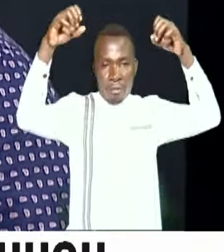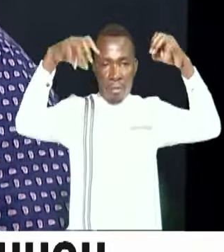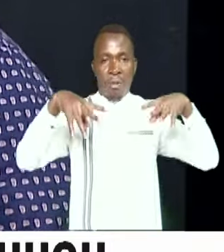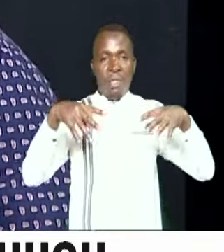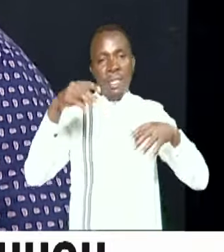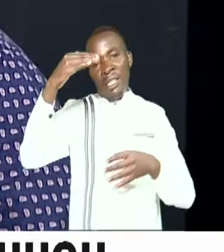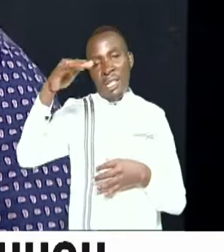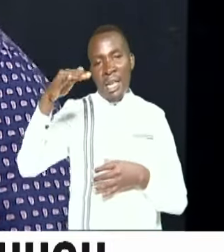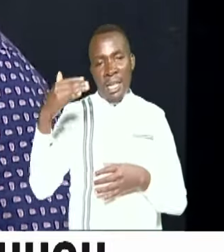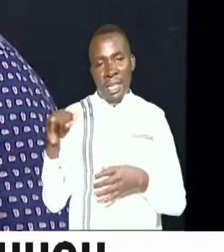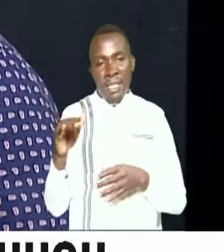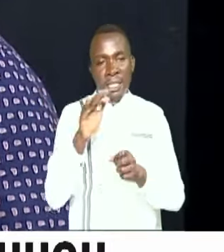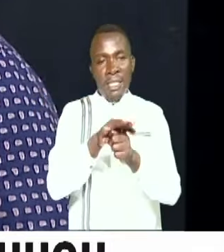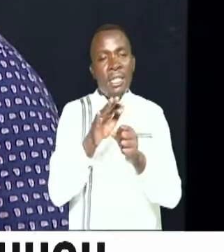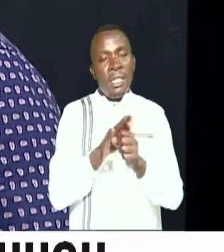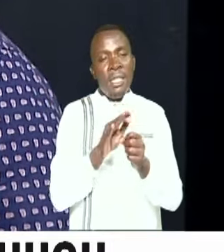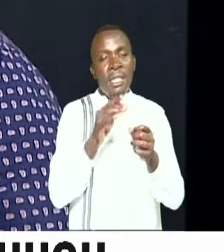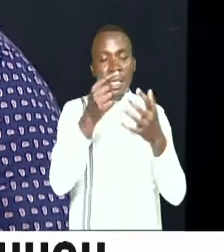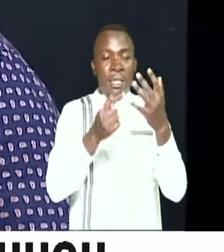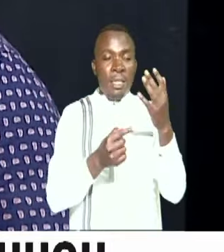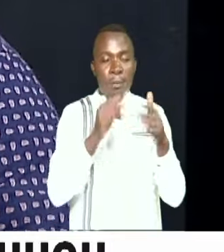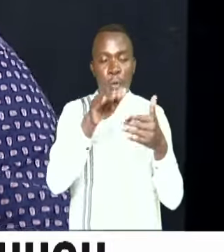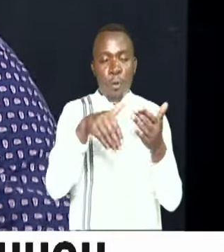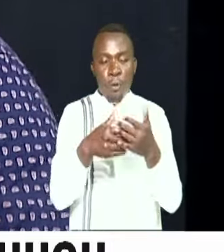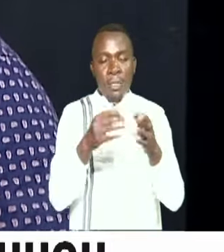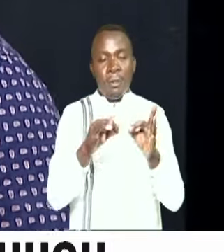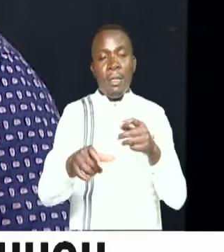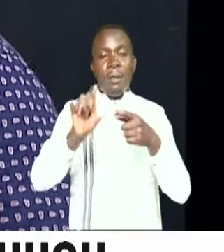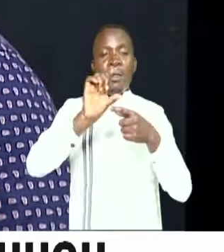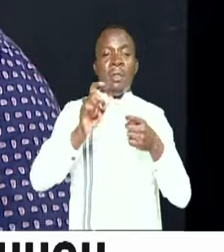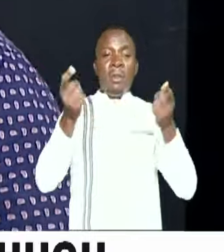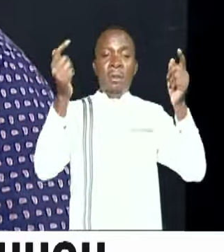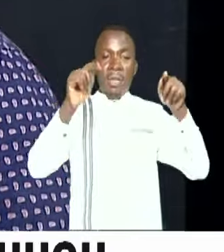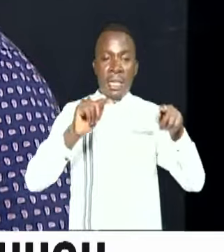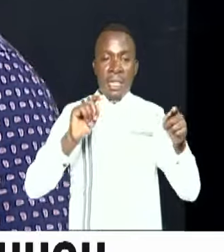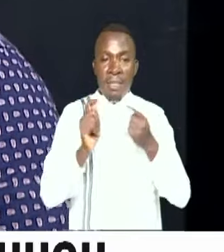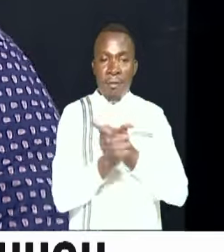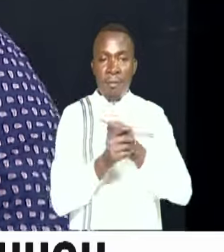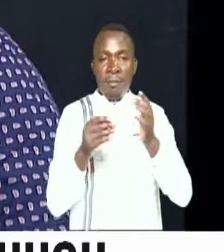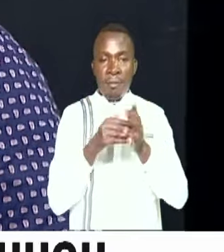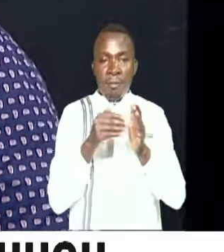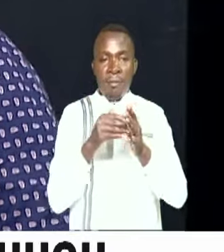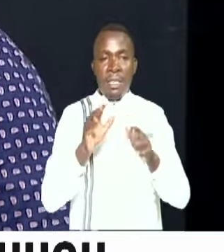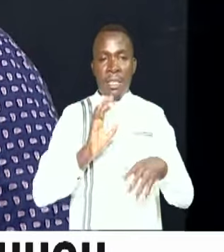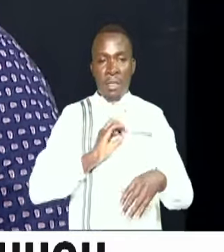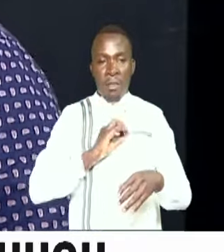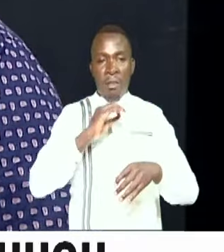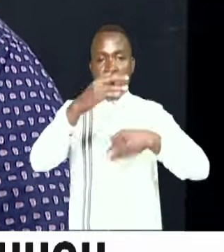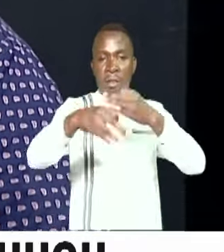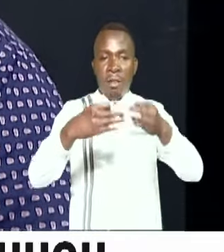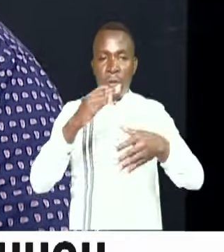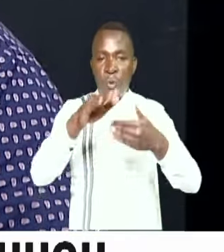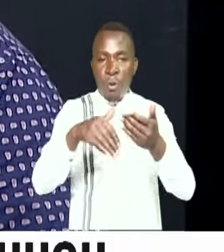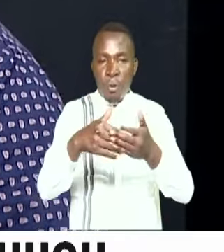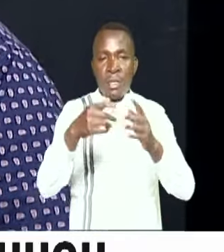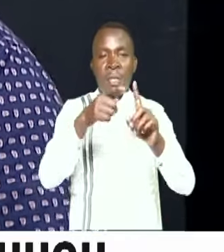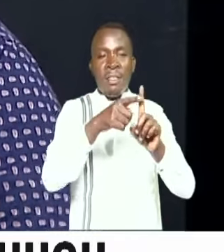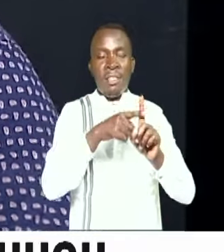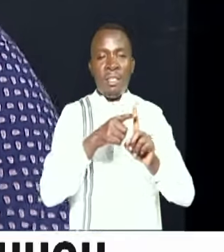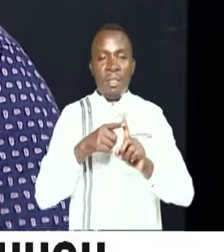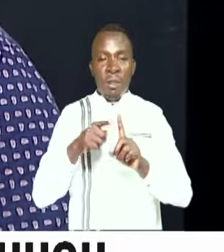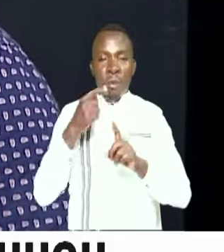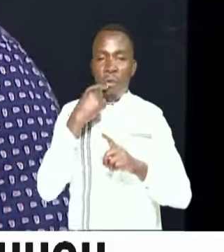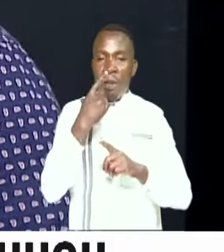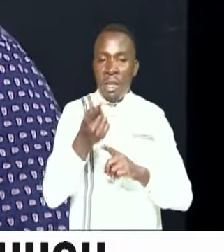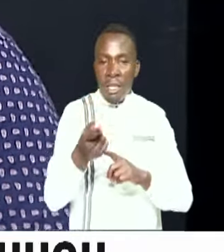kiracyahenzemo, nabyo usanga nibyo byose ni ibintu byiyongera bikaza kuba imbogamizi z'umunyenganda. Rero ibyo byose iyo biteranyije, niho usanga yenda uvuga ati